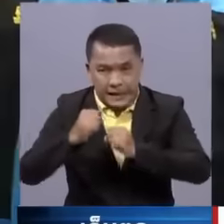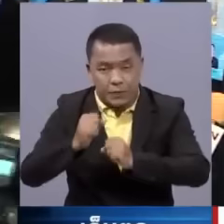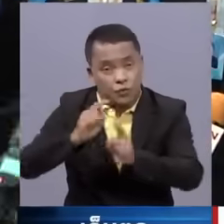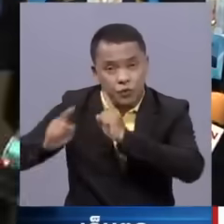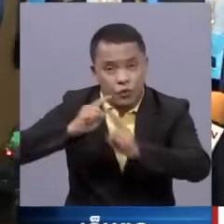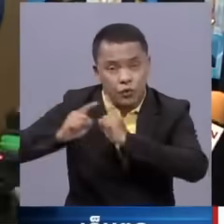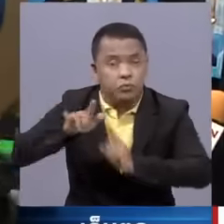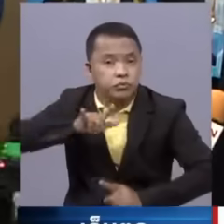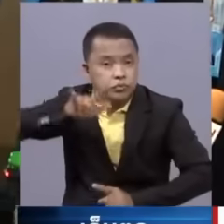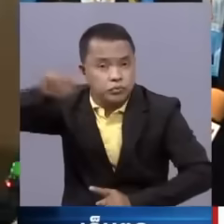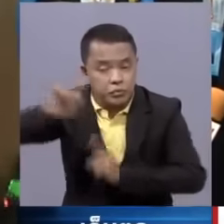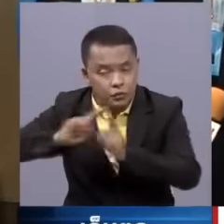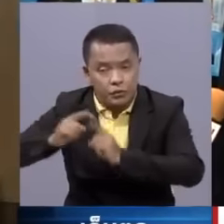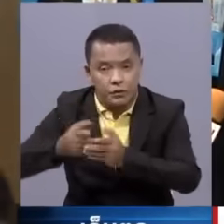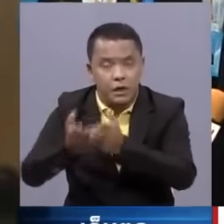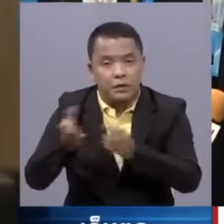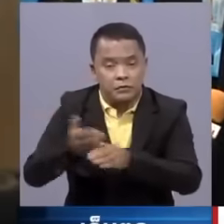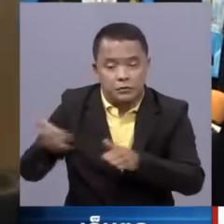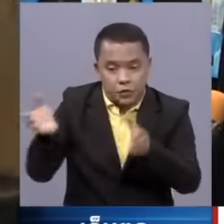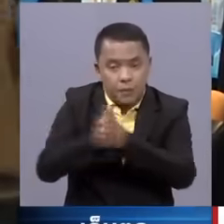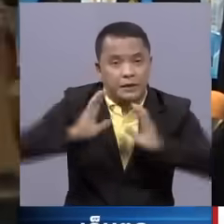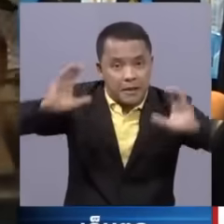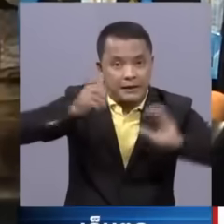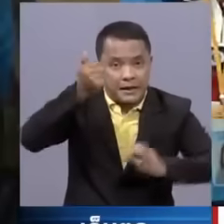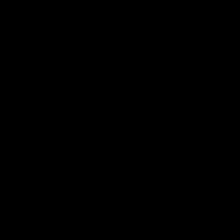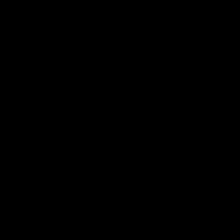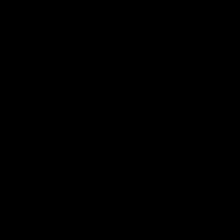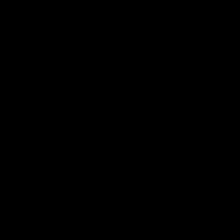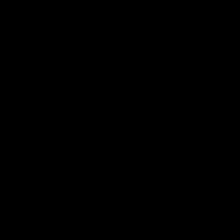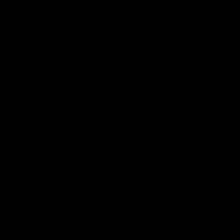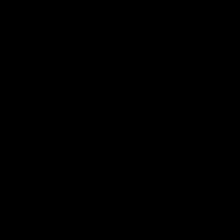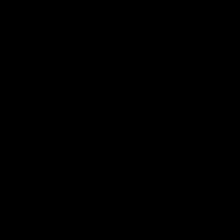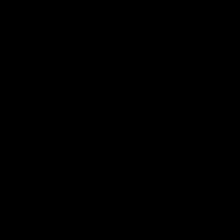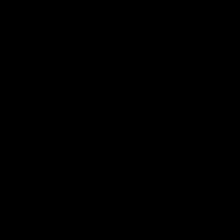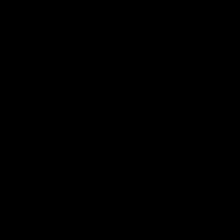ไปเจรจาเพื่อหวังจะขึ้นรถด่วนขบวนสุดท้ายได้หรือไม่